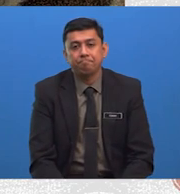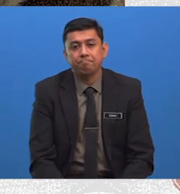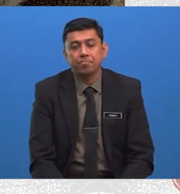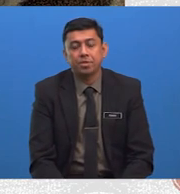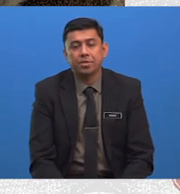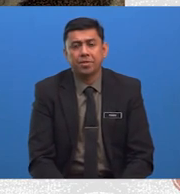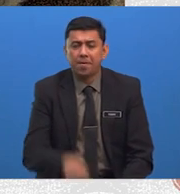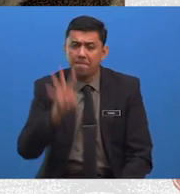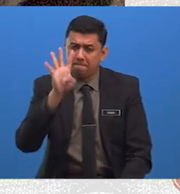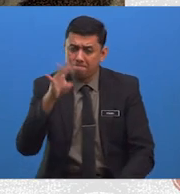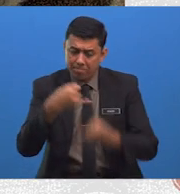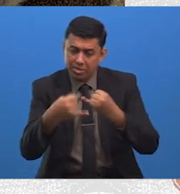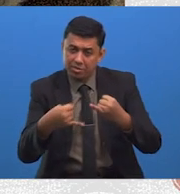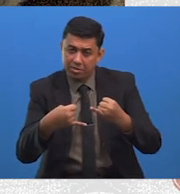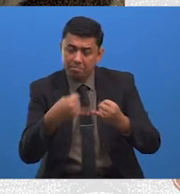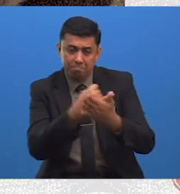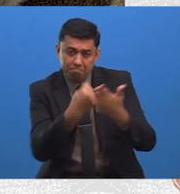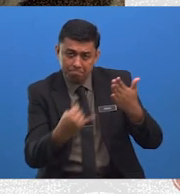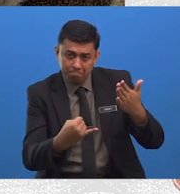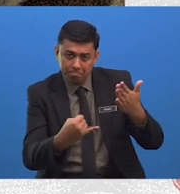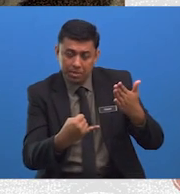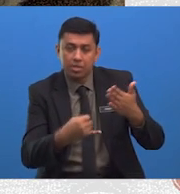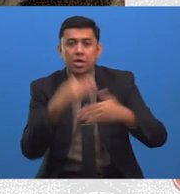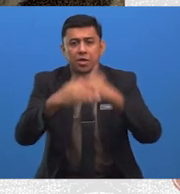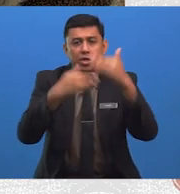4 jenis seni bina itu ialah